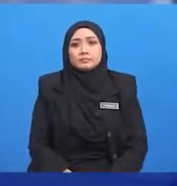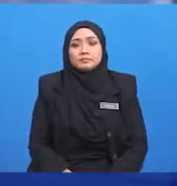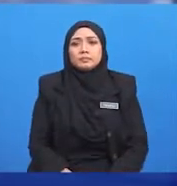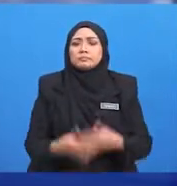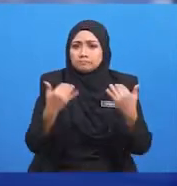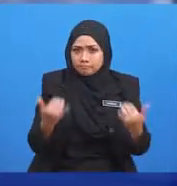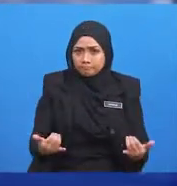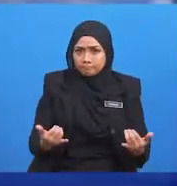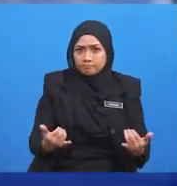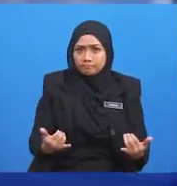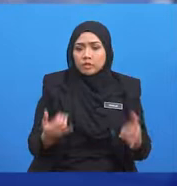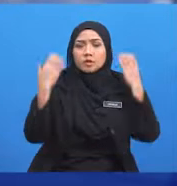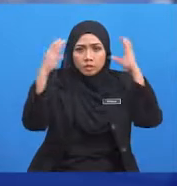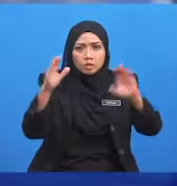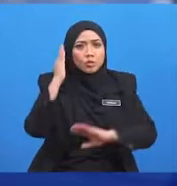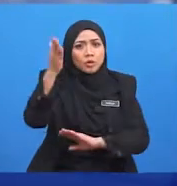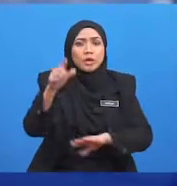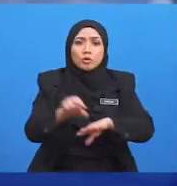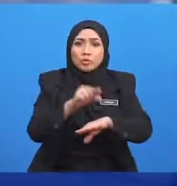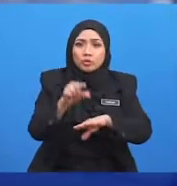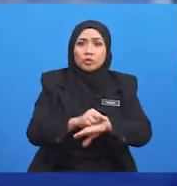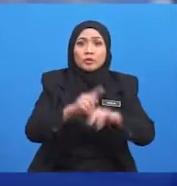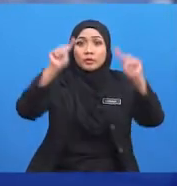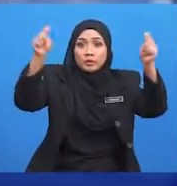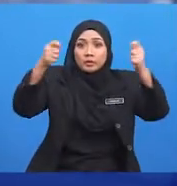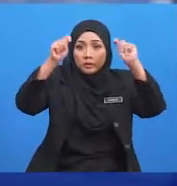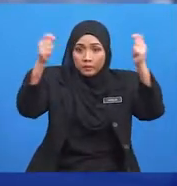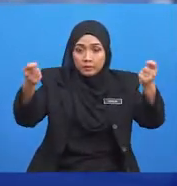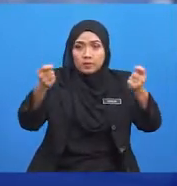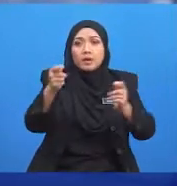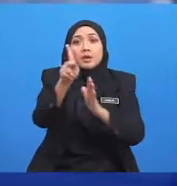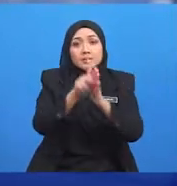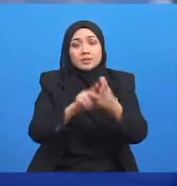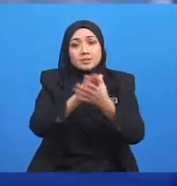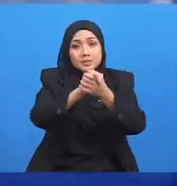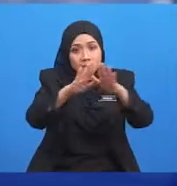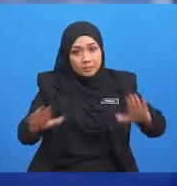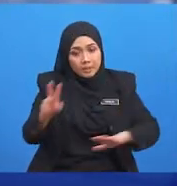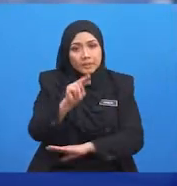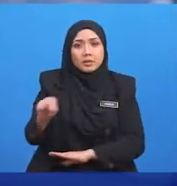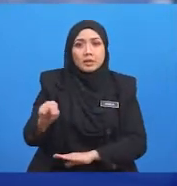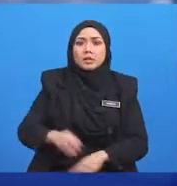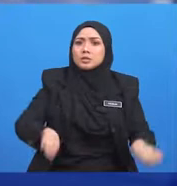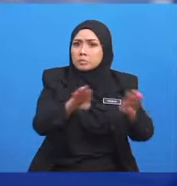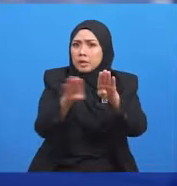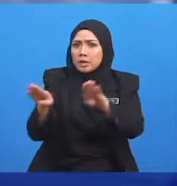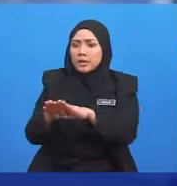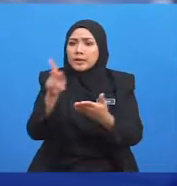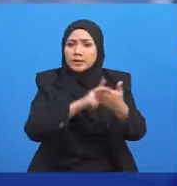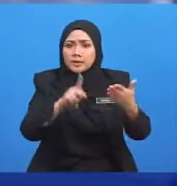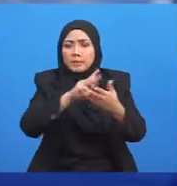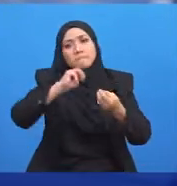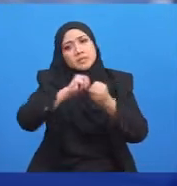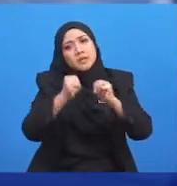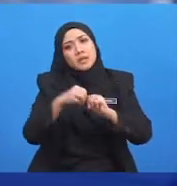Di sini, cikgu akan menggunakan tema keselamatan sebagai kajian masalah